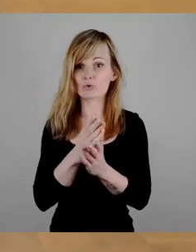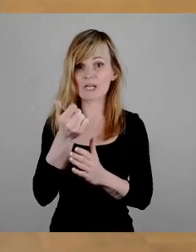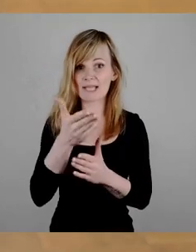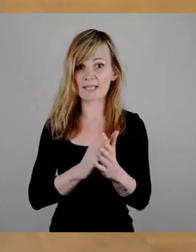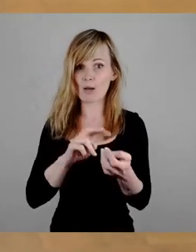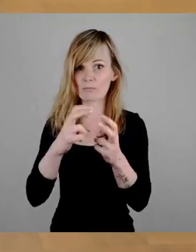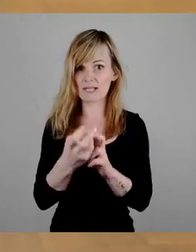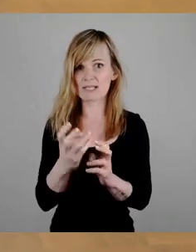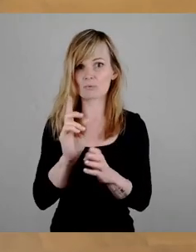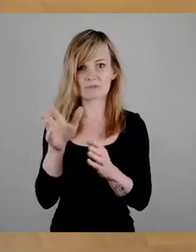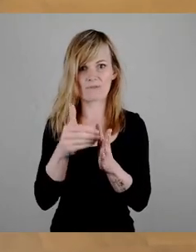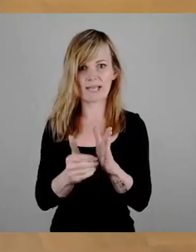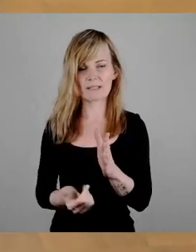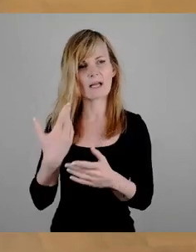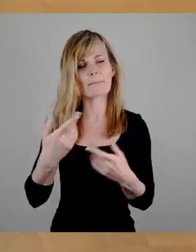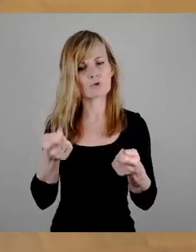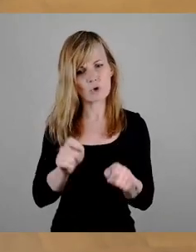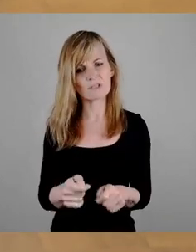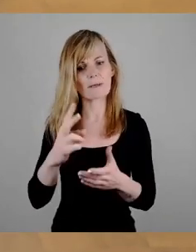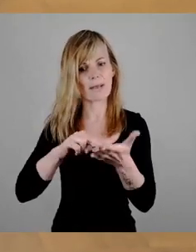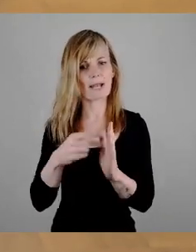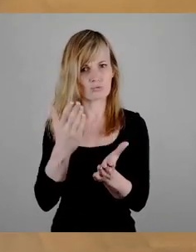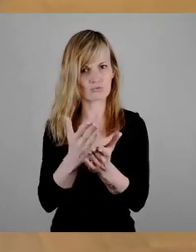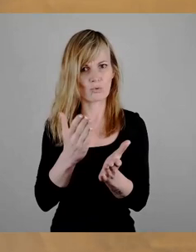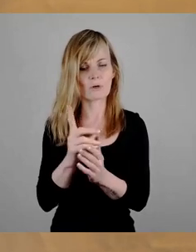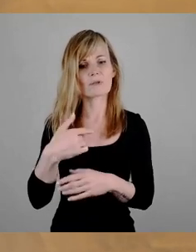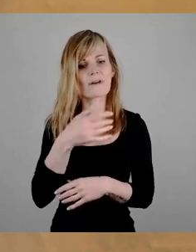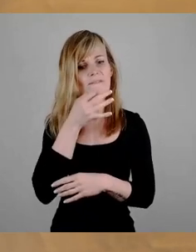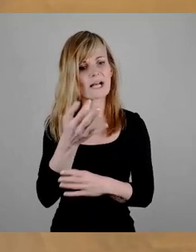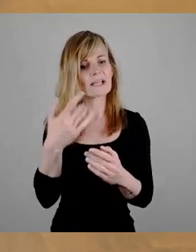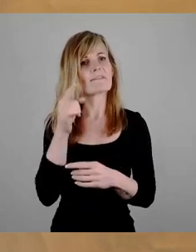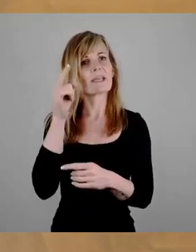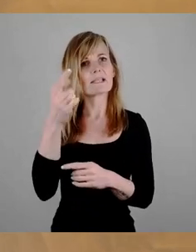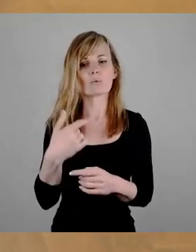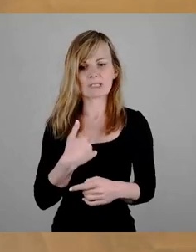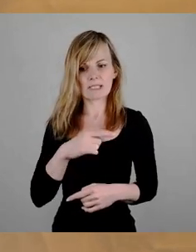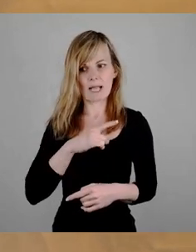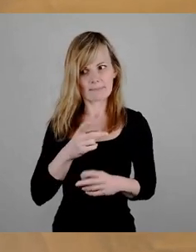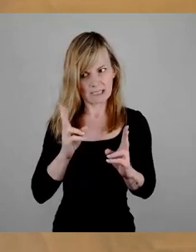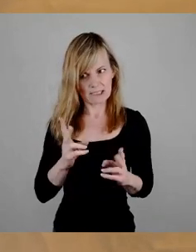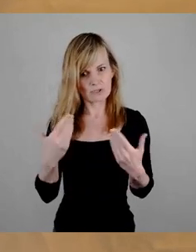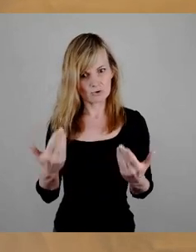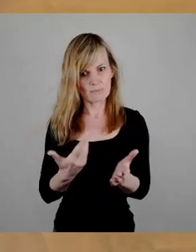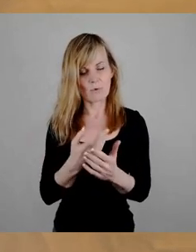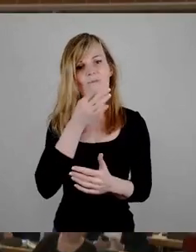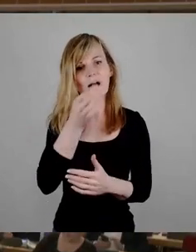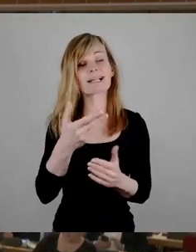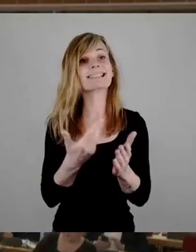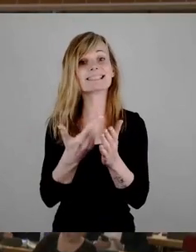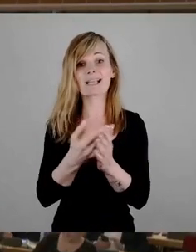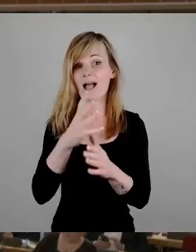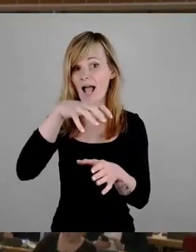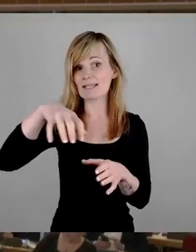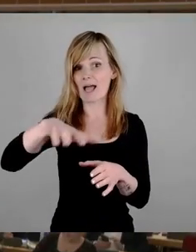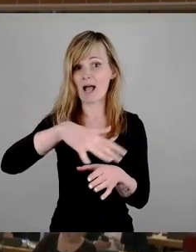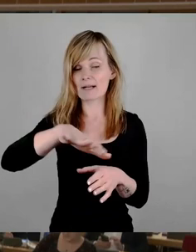gibt ja weitere beschlossene Planungen. Und die Frage lautete, und die halte ich für berechtigt, würde eine solche Anlage, wenn wir die